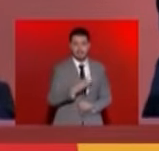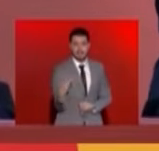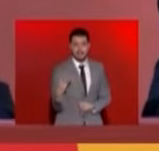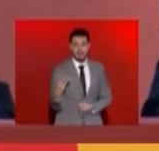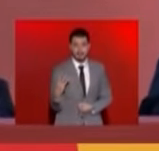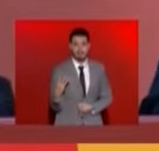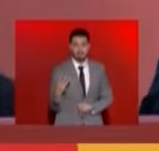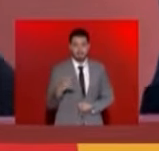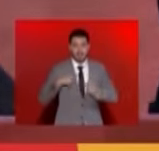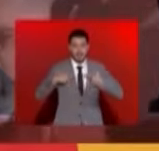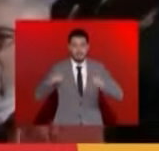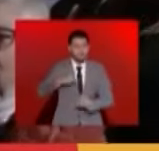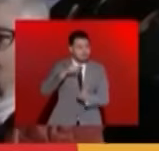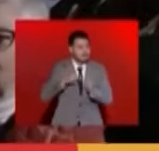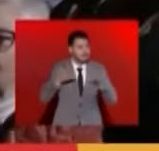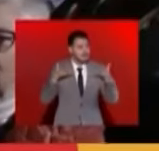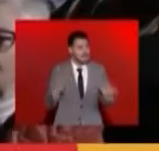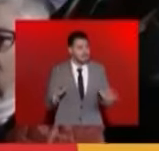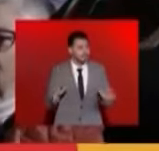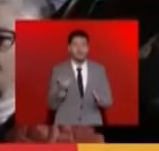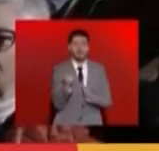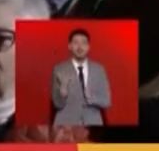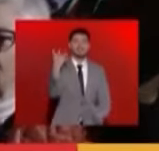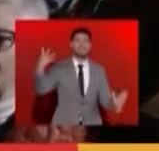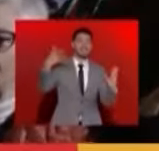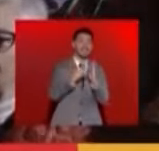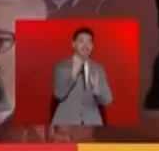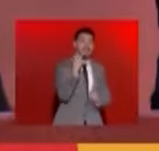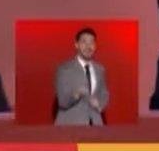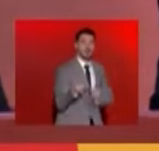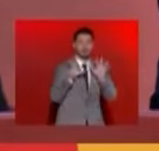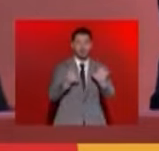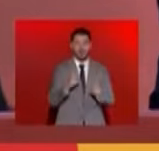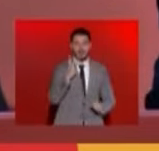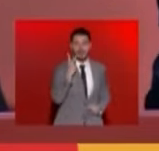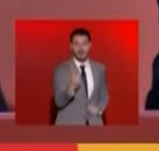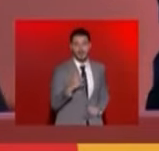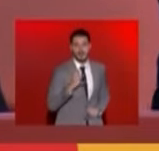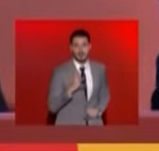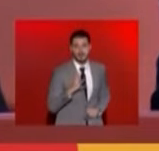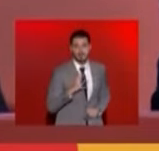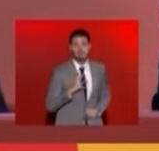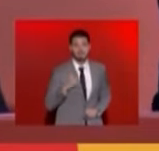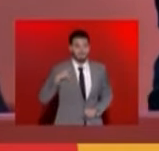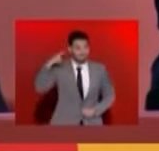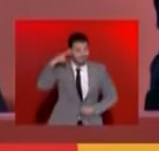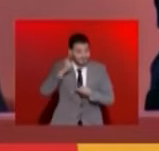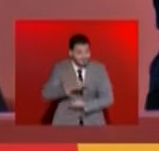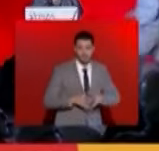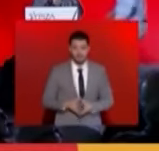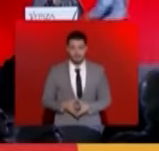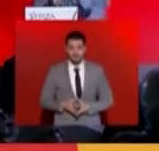Η πολιτική ζωή της χώρας αντιμετωπίζει αυτή τη στιγμή το φαινόμενο της πολυδιάσπασης. Βλέπουμε